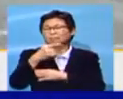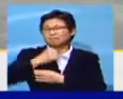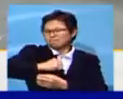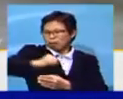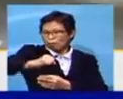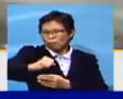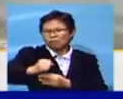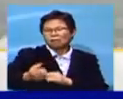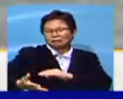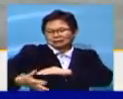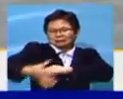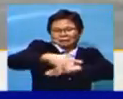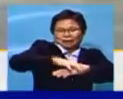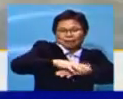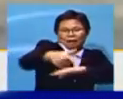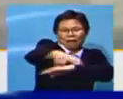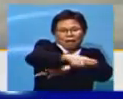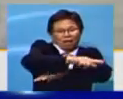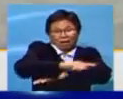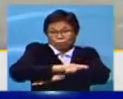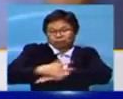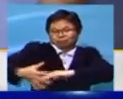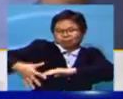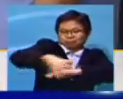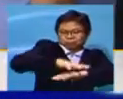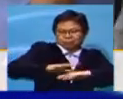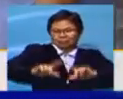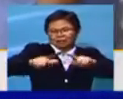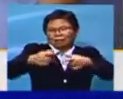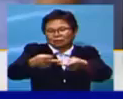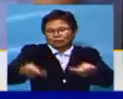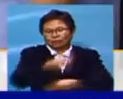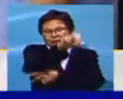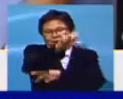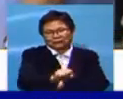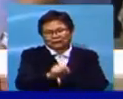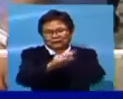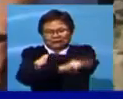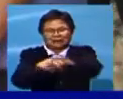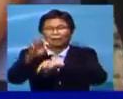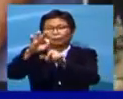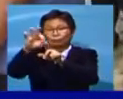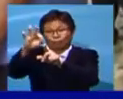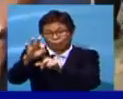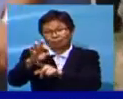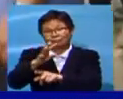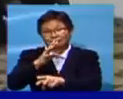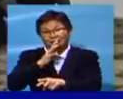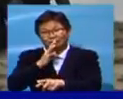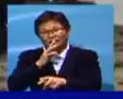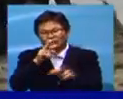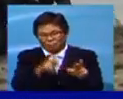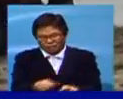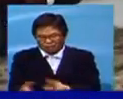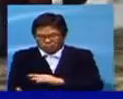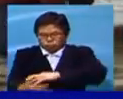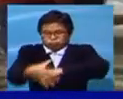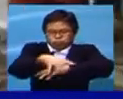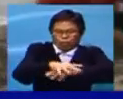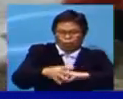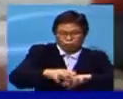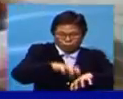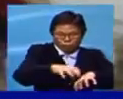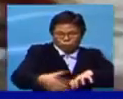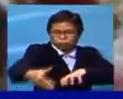untuk menambak laut di kawasan gertak sanggol yang terletak di kawasan Selatan negeri itu Beliau berkata rancangan penambakan laut